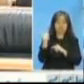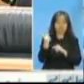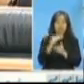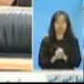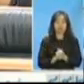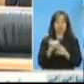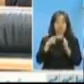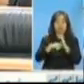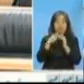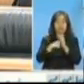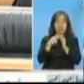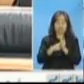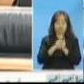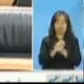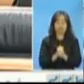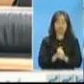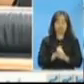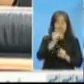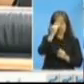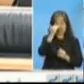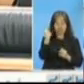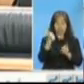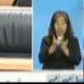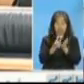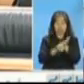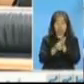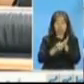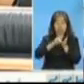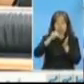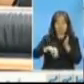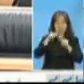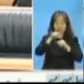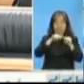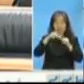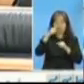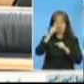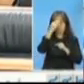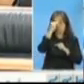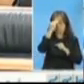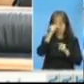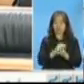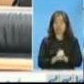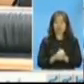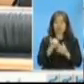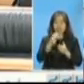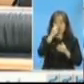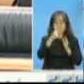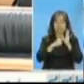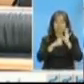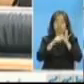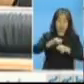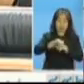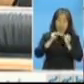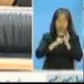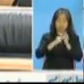มันจึงเป็นเหตุผลที่ผมจะต้องตัดงบประมาณนี้ออกไป 10% ผมกําลังจะใช้เห็นอย่างตัวอย่างเช่นโครงการจำนำข้